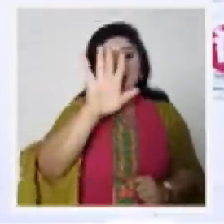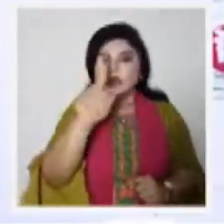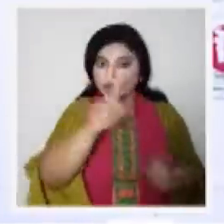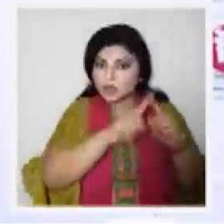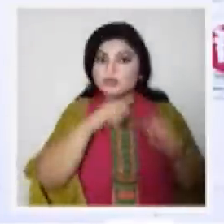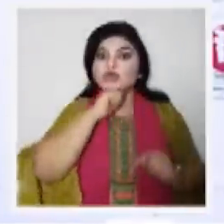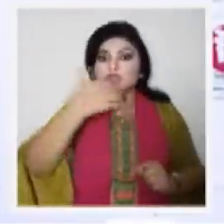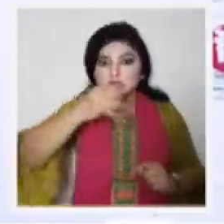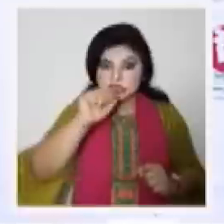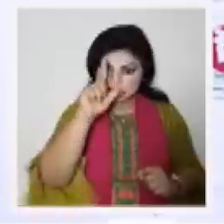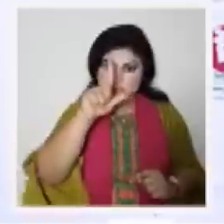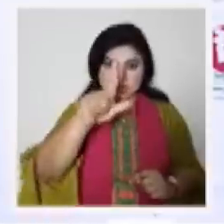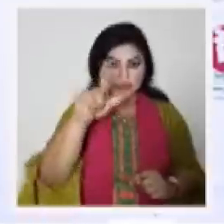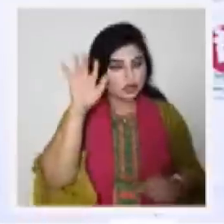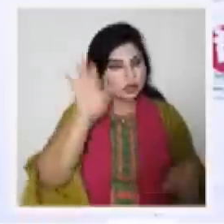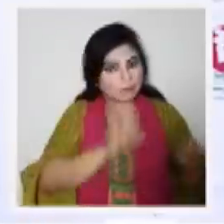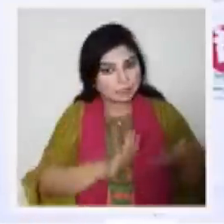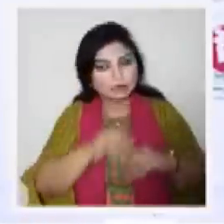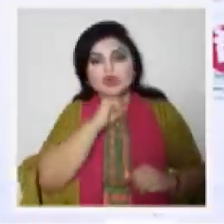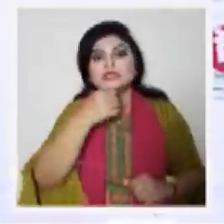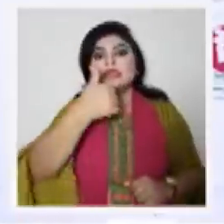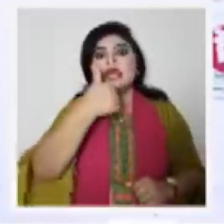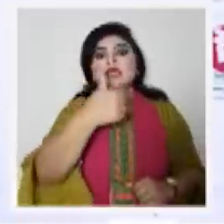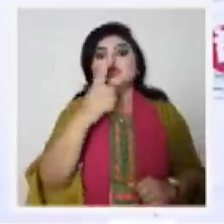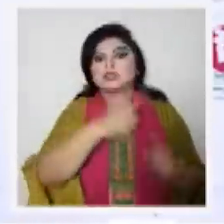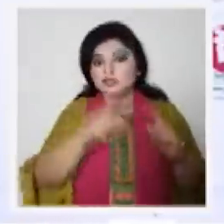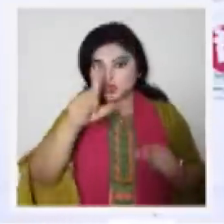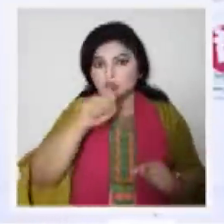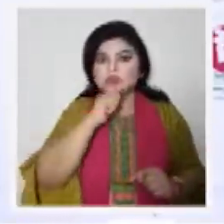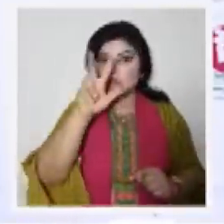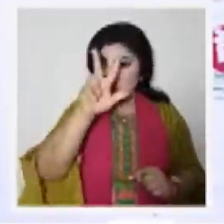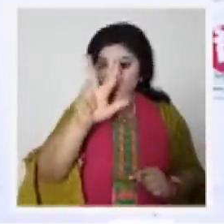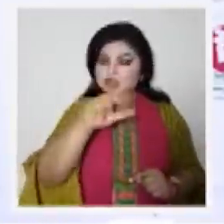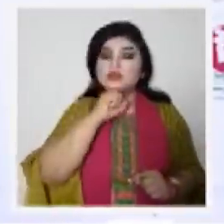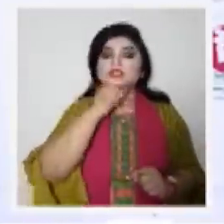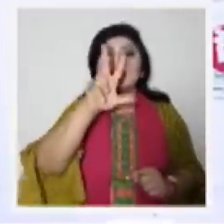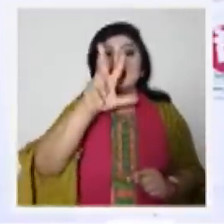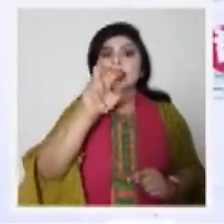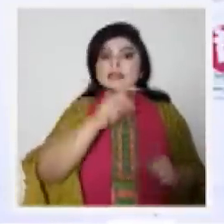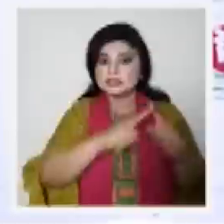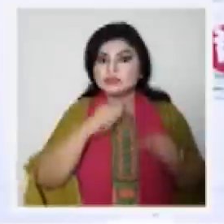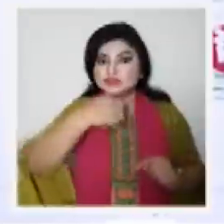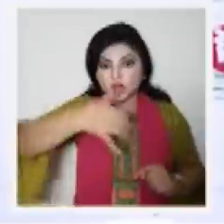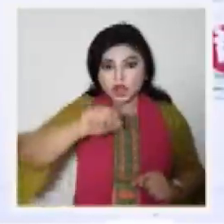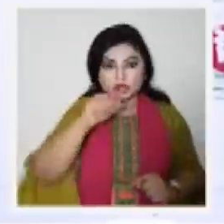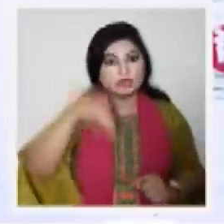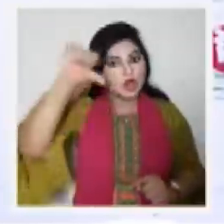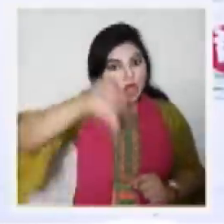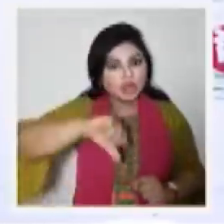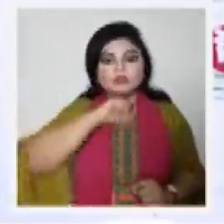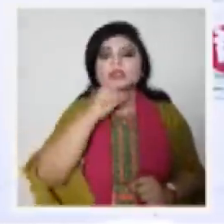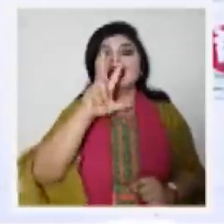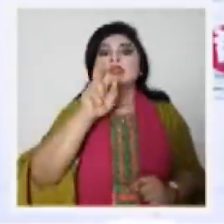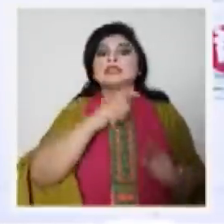31-40 বছরের 3 জন, 41-50 বছর 6 জন, 51-60 বছর 7 জন,